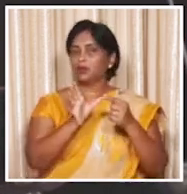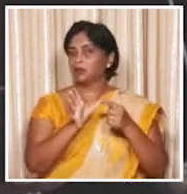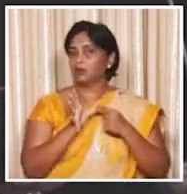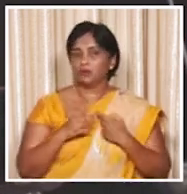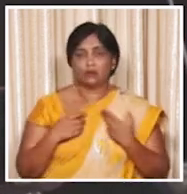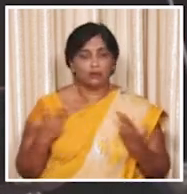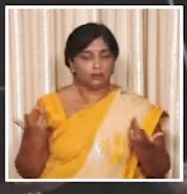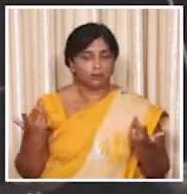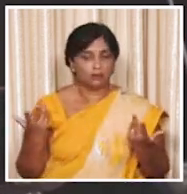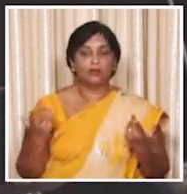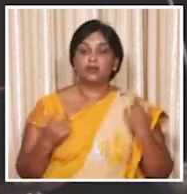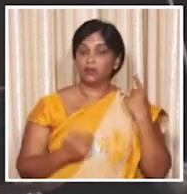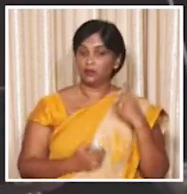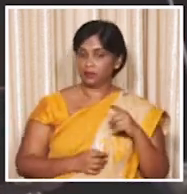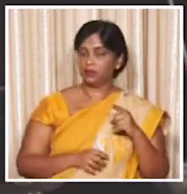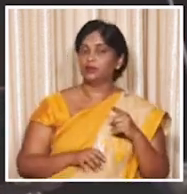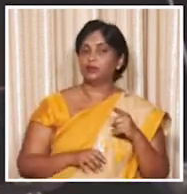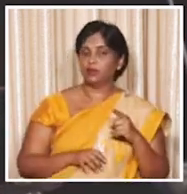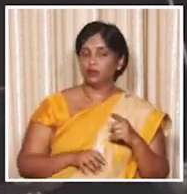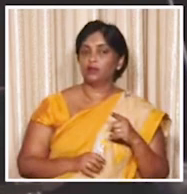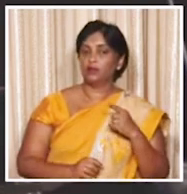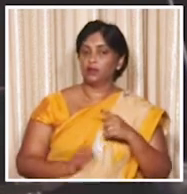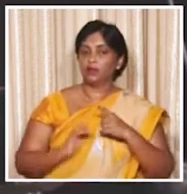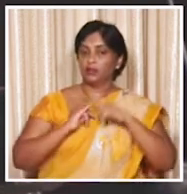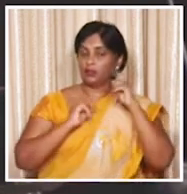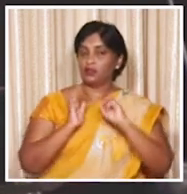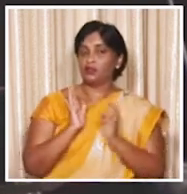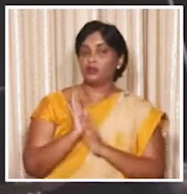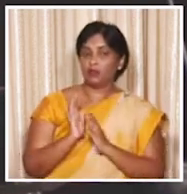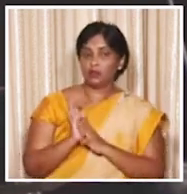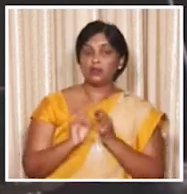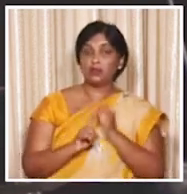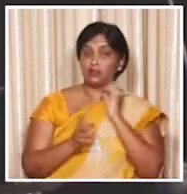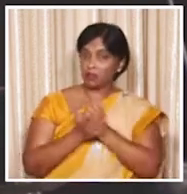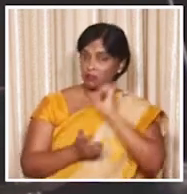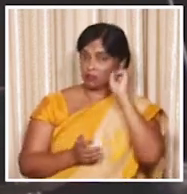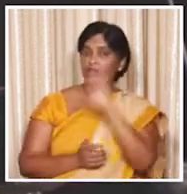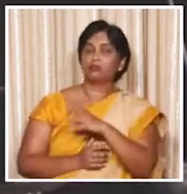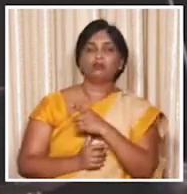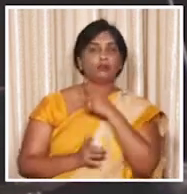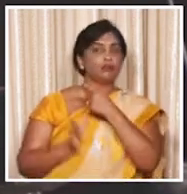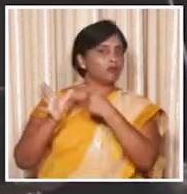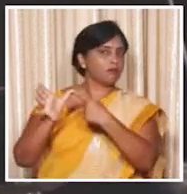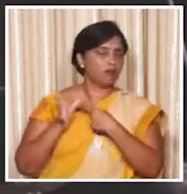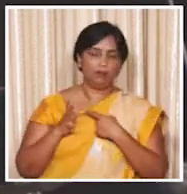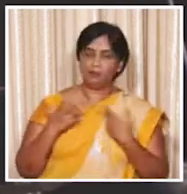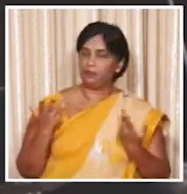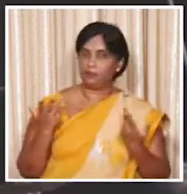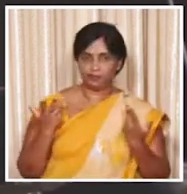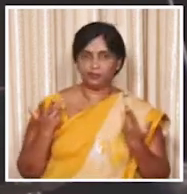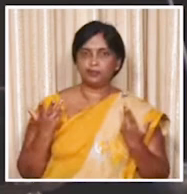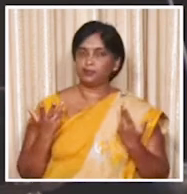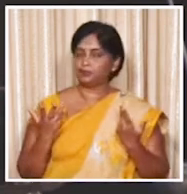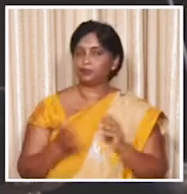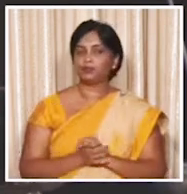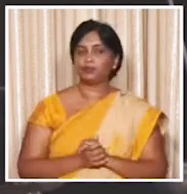சேர்மன் UGCக்கும் நான் ஒரு கடிதத்தை அனுப்பியிருந்தேன். அவரிடமிருந்தும் எனக்கு எந்த பதிலும் கிடைக்கவில்லை. அந்த கடிதங்களின் பிரதிகளையும் நான்